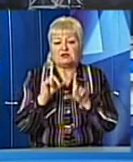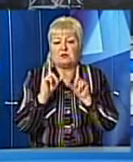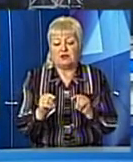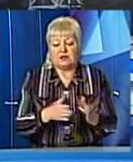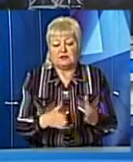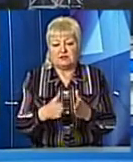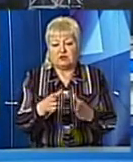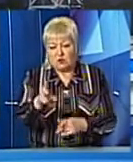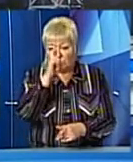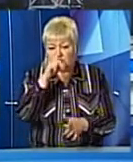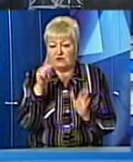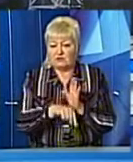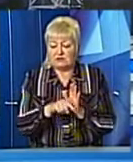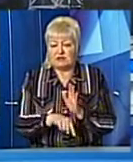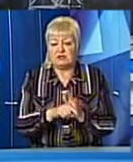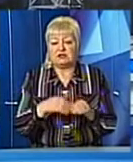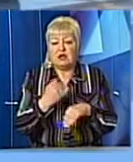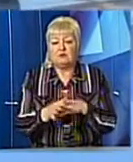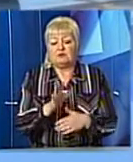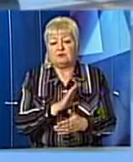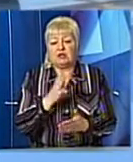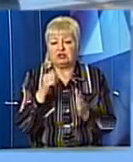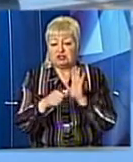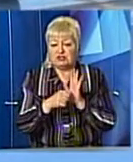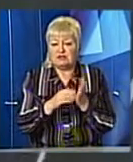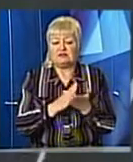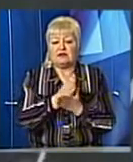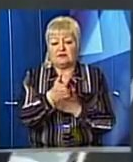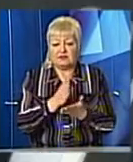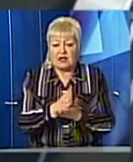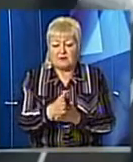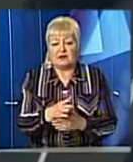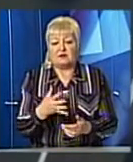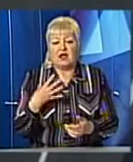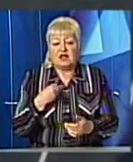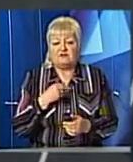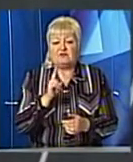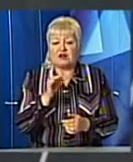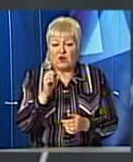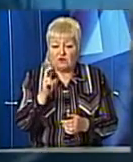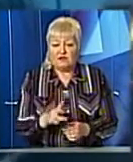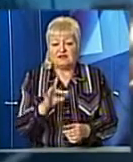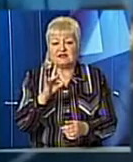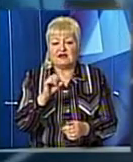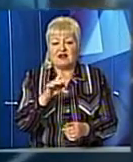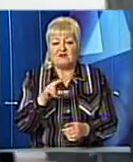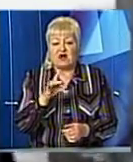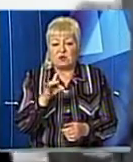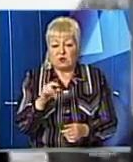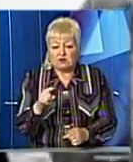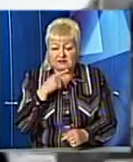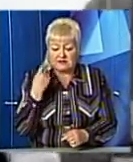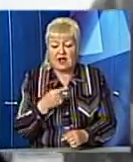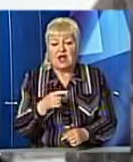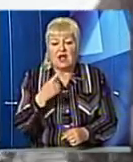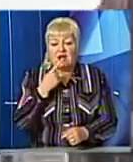значення. У їхнє обслуговування перейшли 6 напрямків – Львів-Шагині, Львів-Краковець, Львів-Рава-Руська,